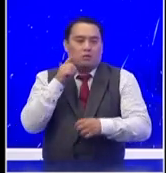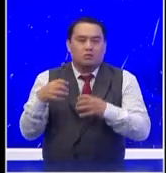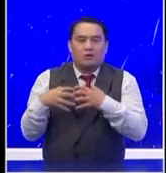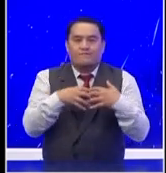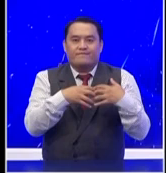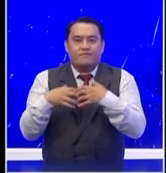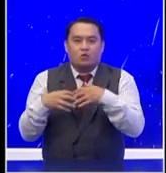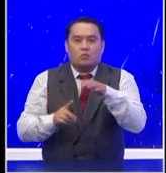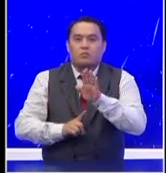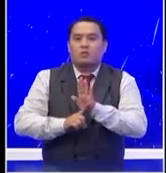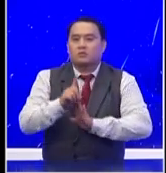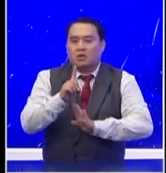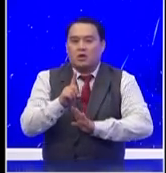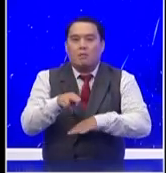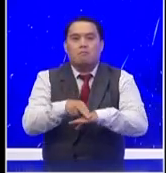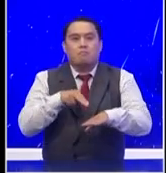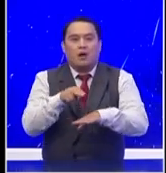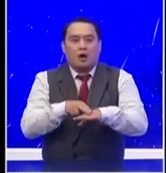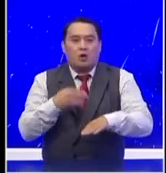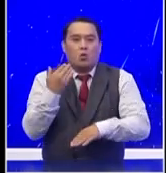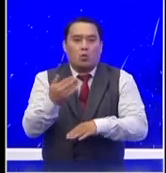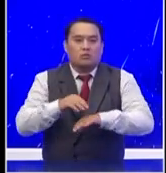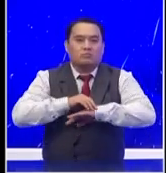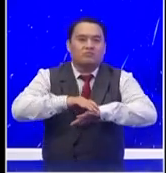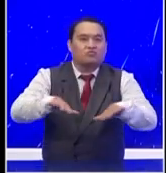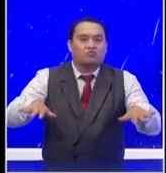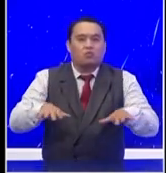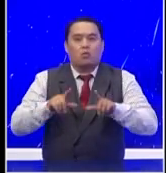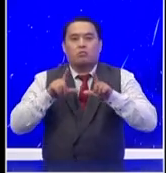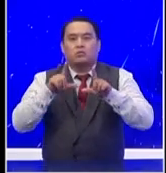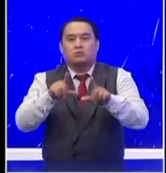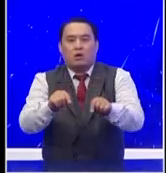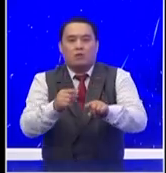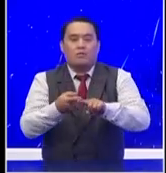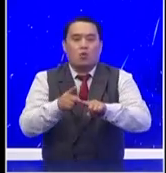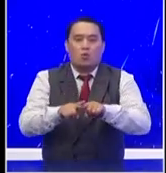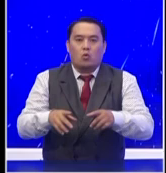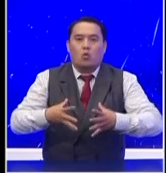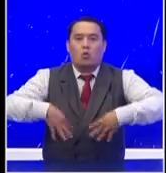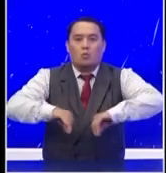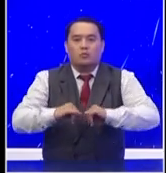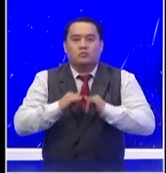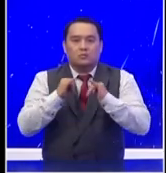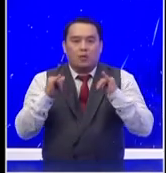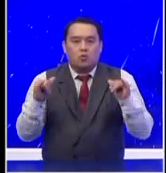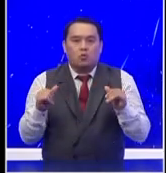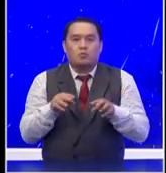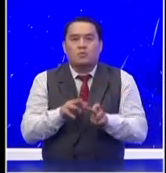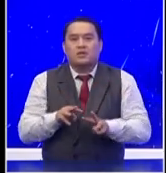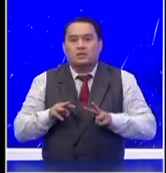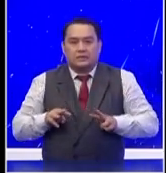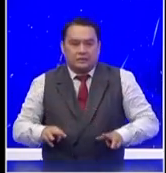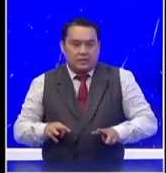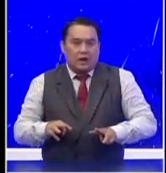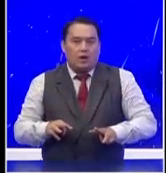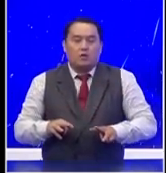жыртысуынан басталған анықталған. Учаскелік полицей оларды ажыратуға барған екен. Ақпарат және қоғамдық даму министрлігі мен ішкі істер